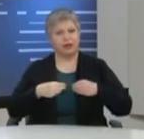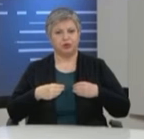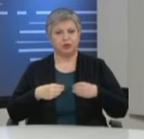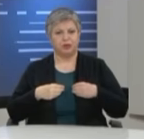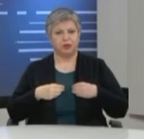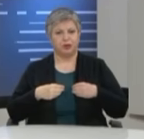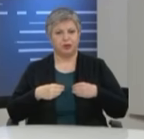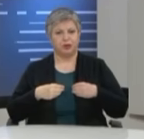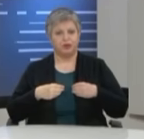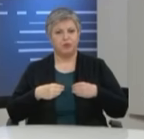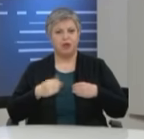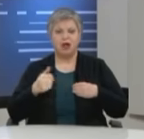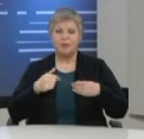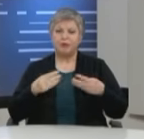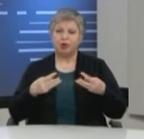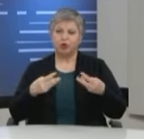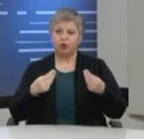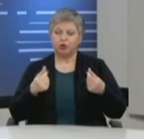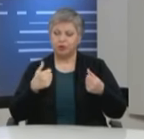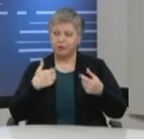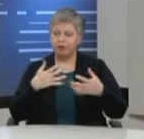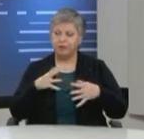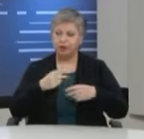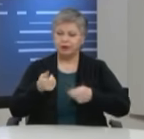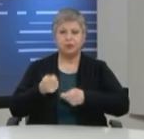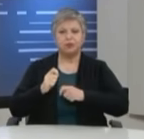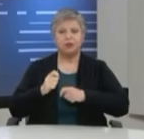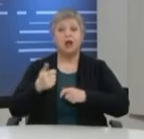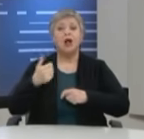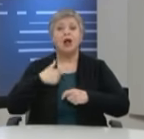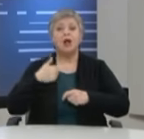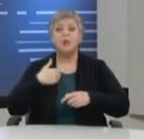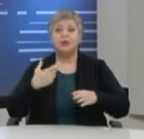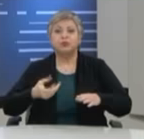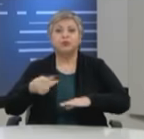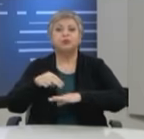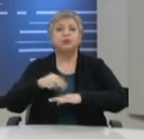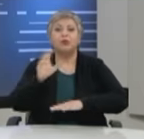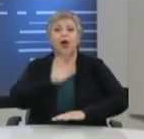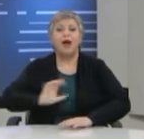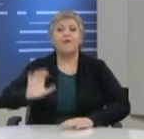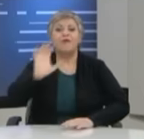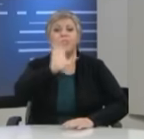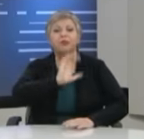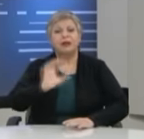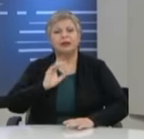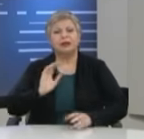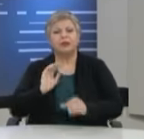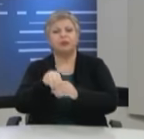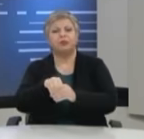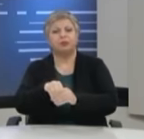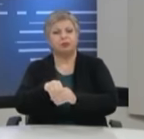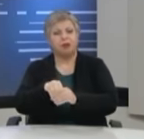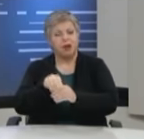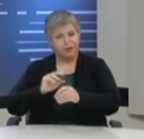Εμείς ενημερώσαμε όλους τους συμμάχους μας στο Ευρωπαϊκό Λαϊκό Κόμμα. Και δεν δίστασα